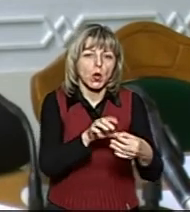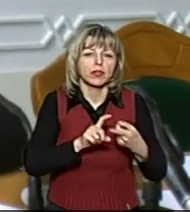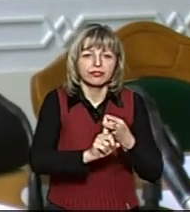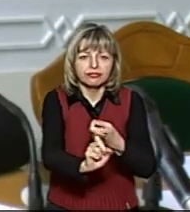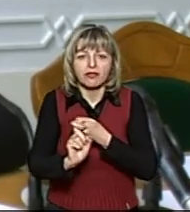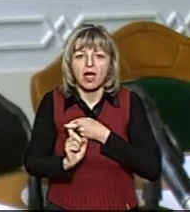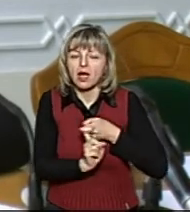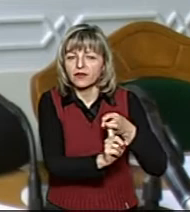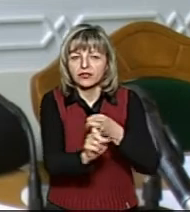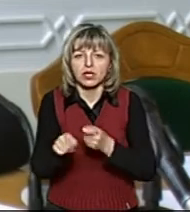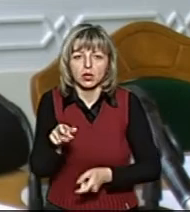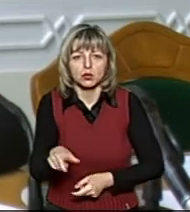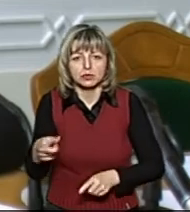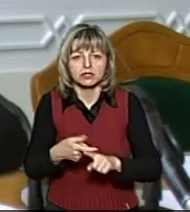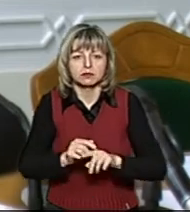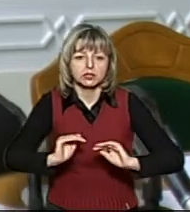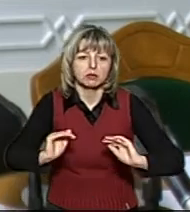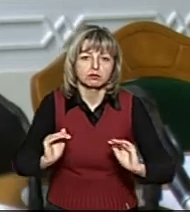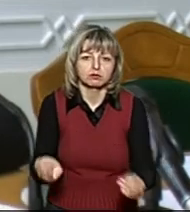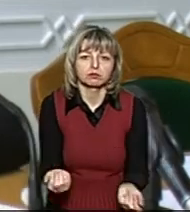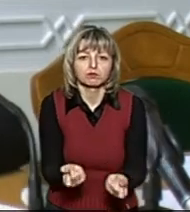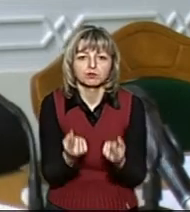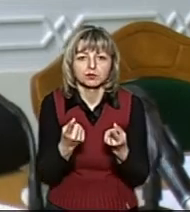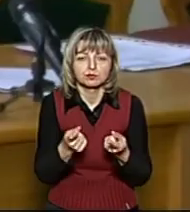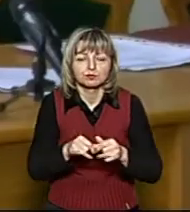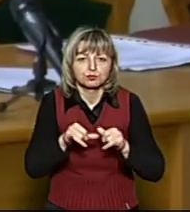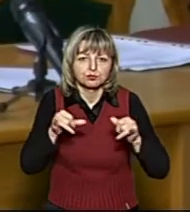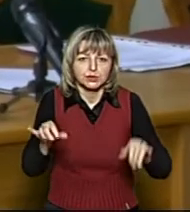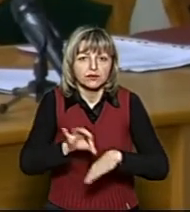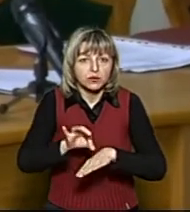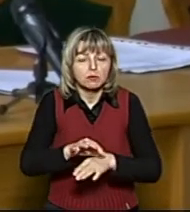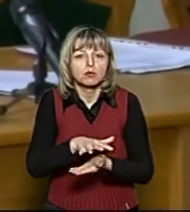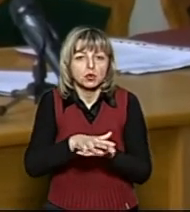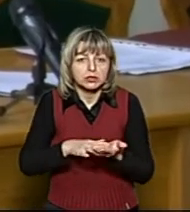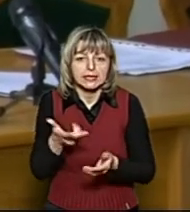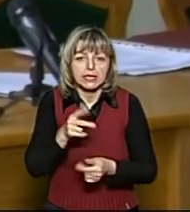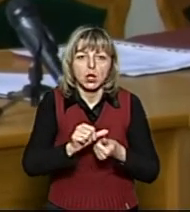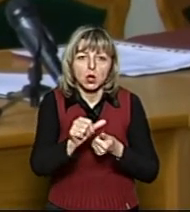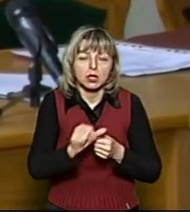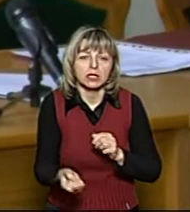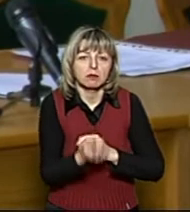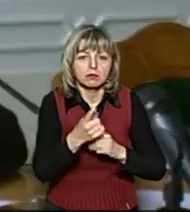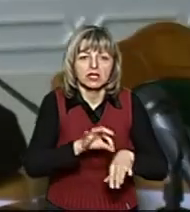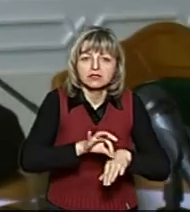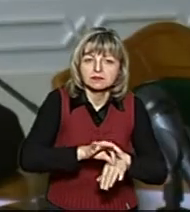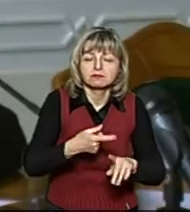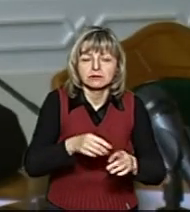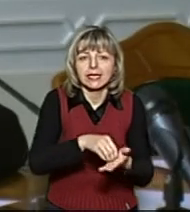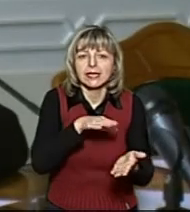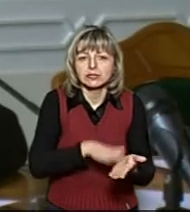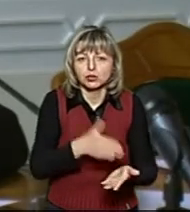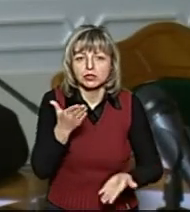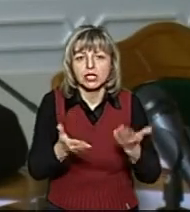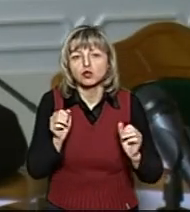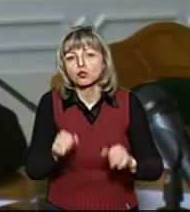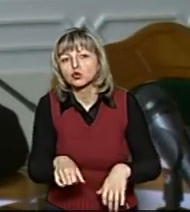робота по локалізації ліквідації вогнищ продовжується. Три окремих спалахи, вони реєструються. Якщо вони,